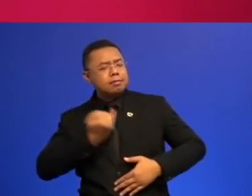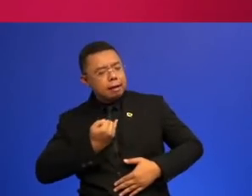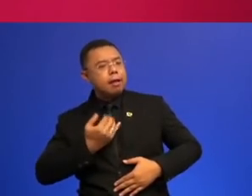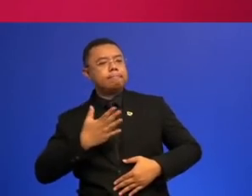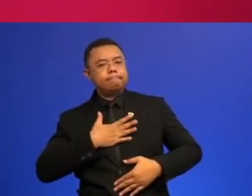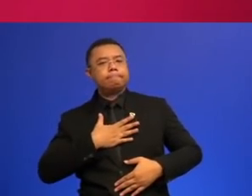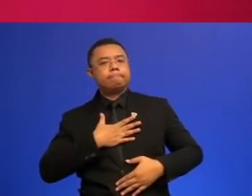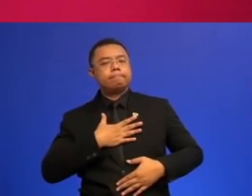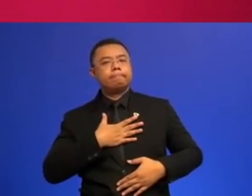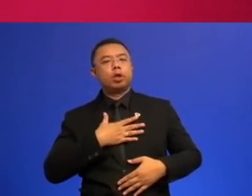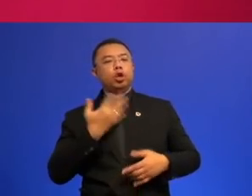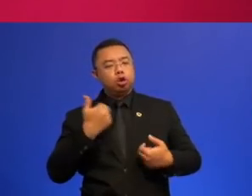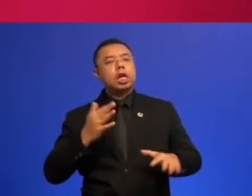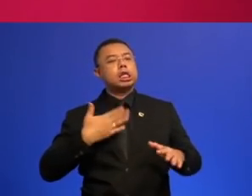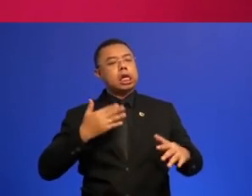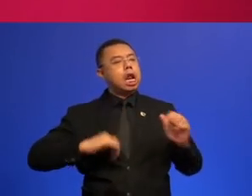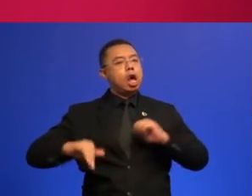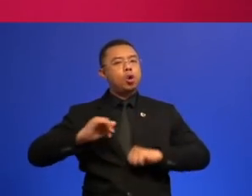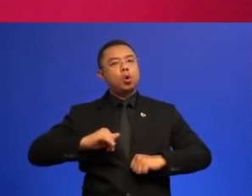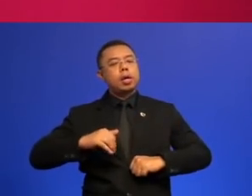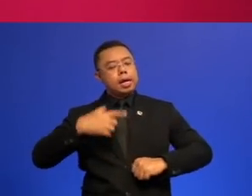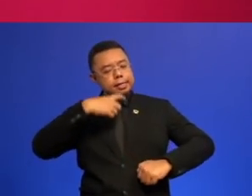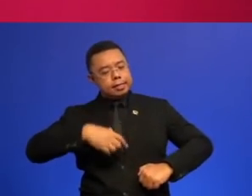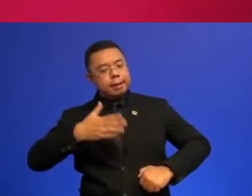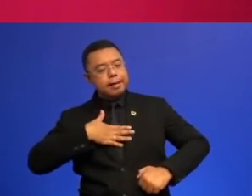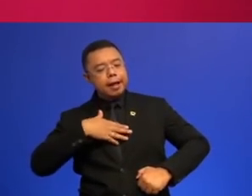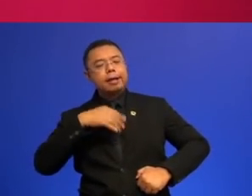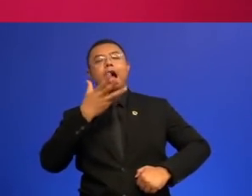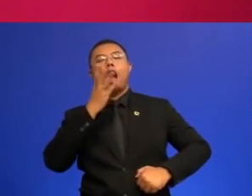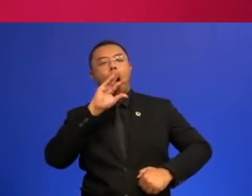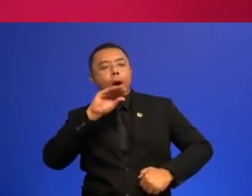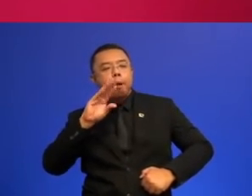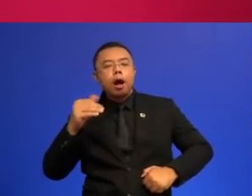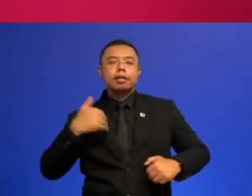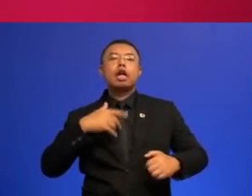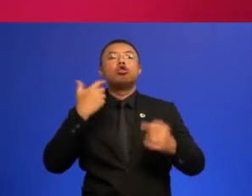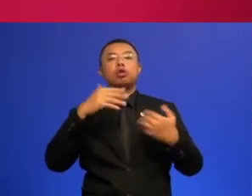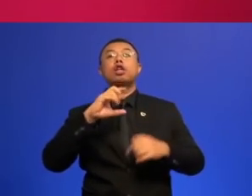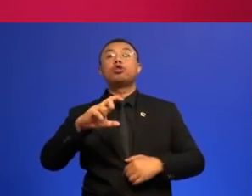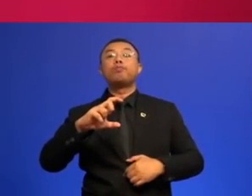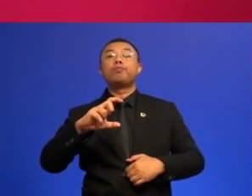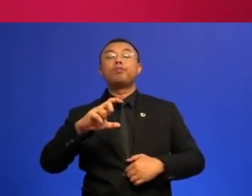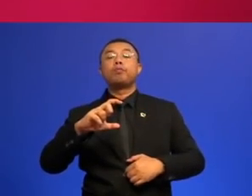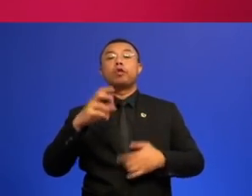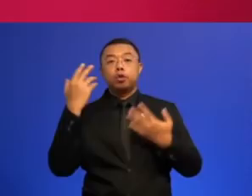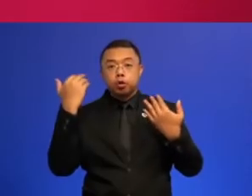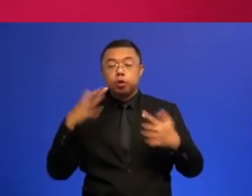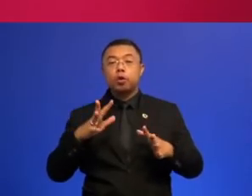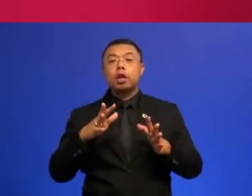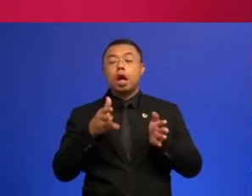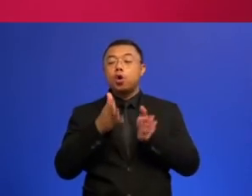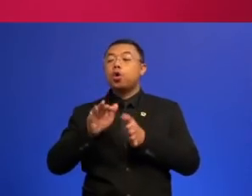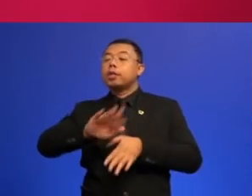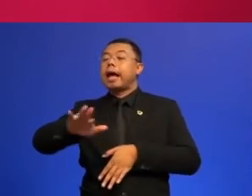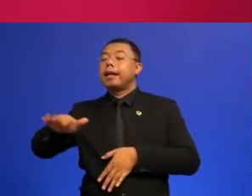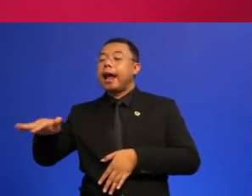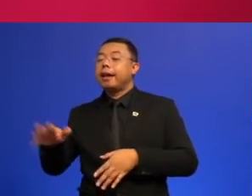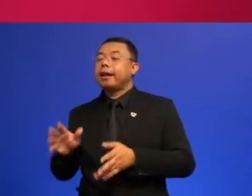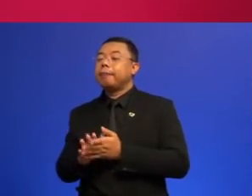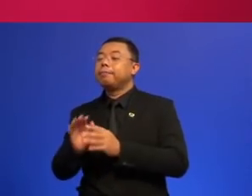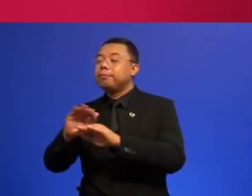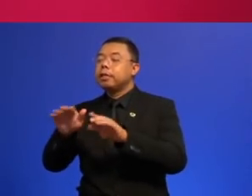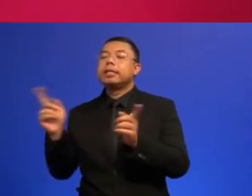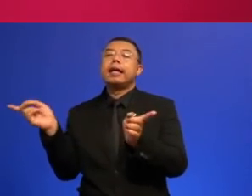kesalahan yang saya lakukan, baik sikap dan perkataan. Cukup. Setelah itu urusi adik-adikmu dan